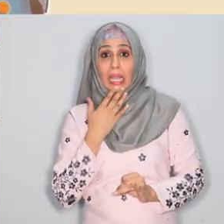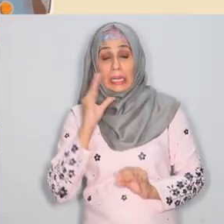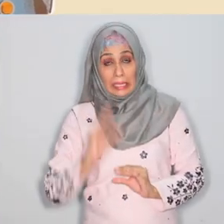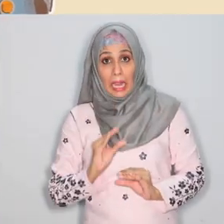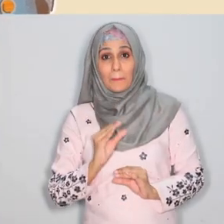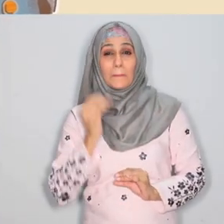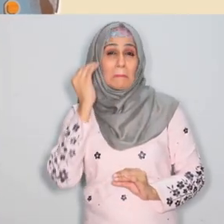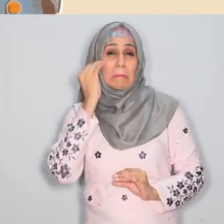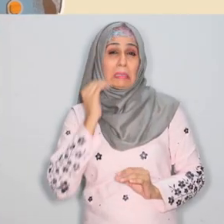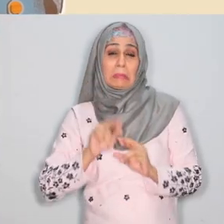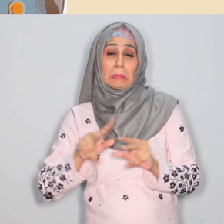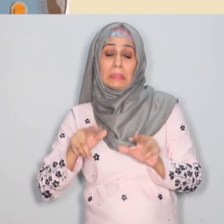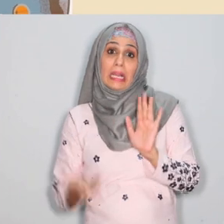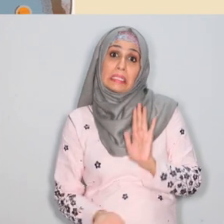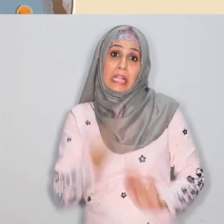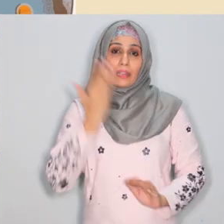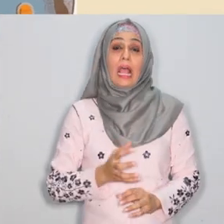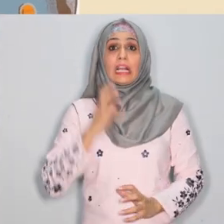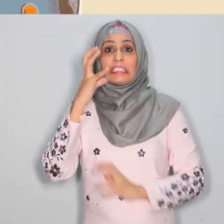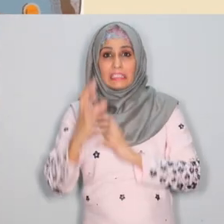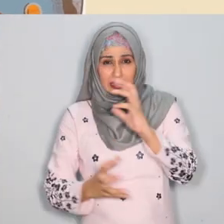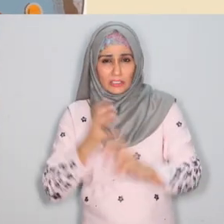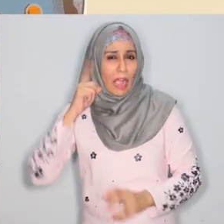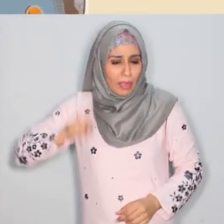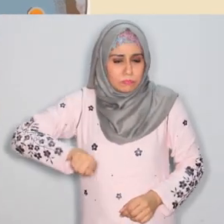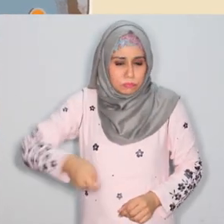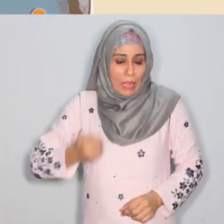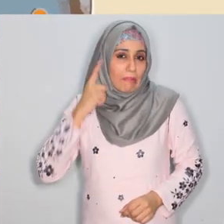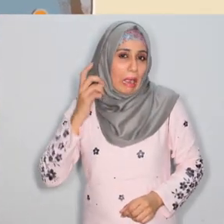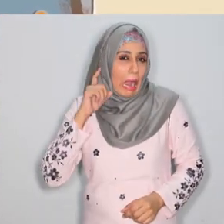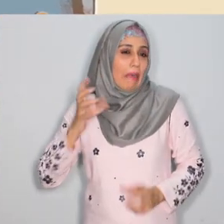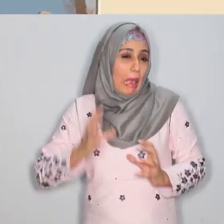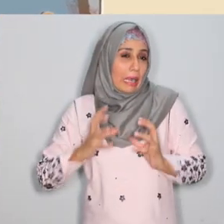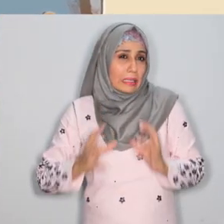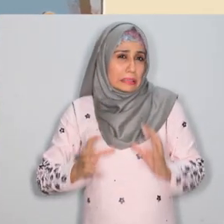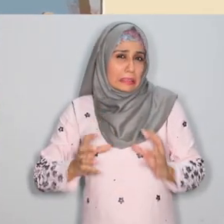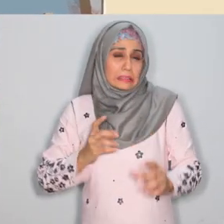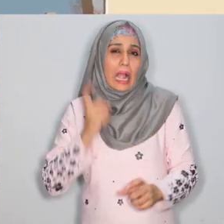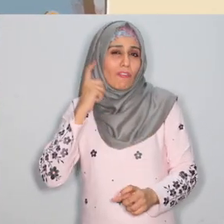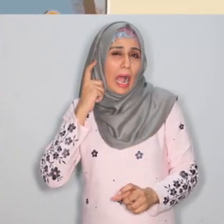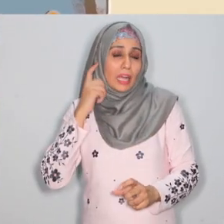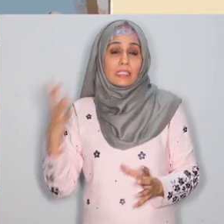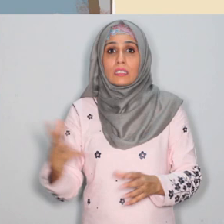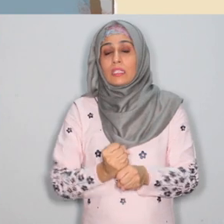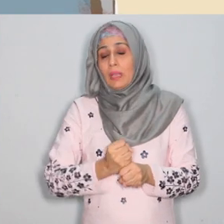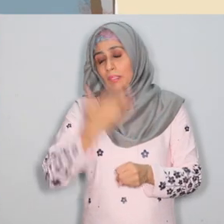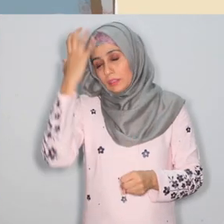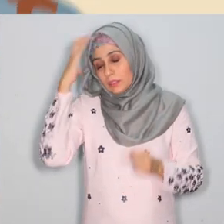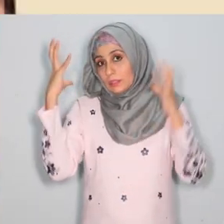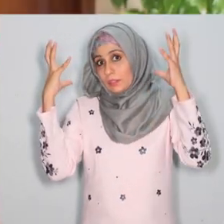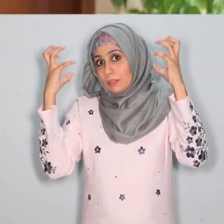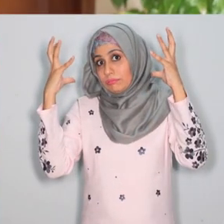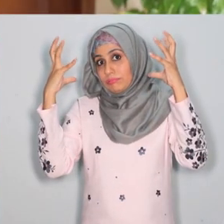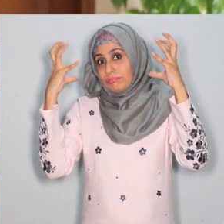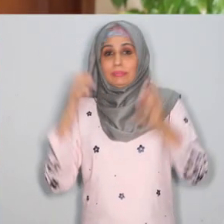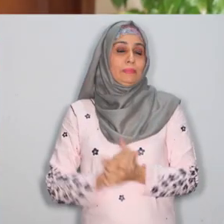ज्यादा जंग नजर आता था और इंजन चलाने पर इतनी फट फट खट खट कि सभी इससे तंग आ गए